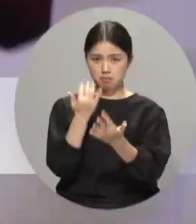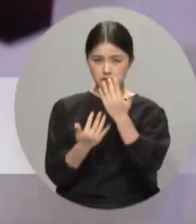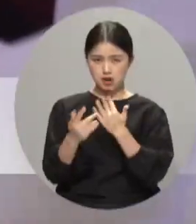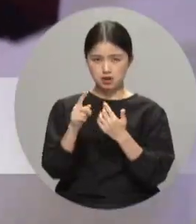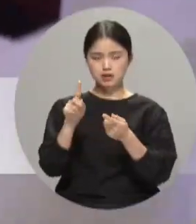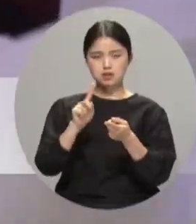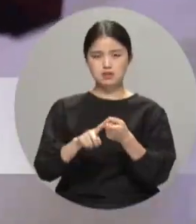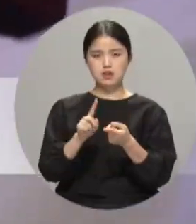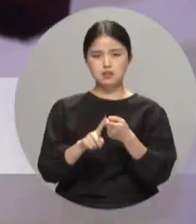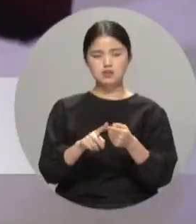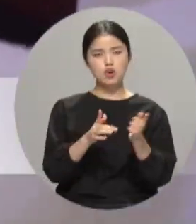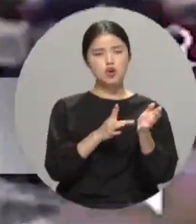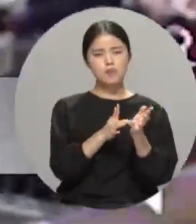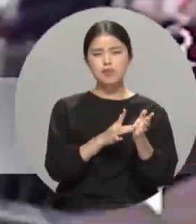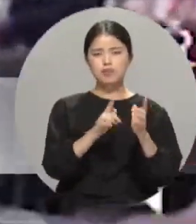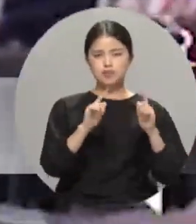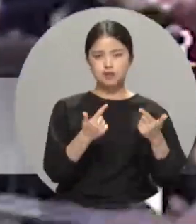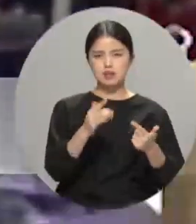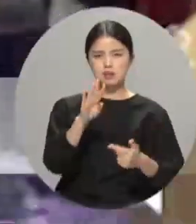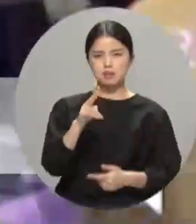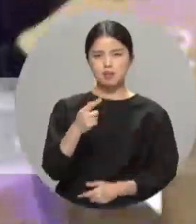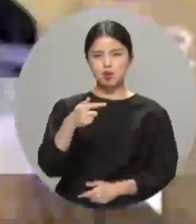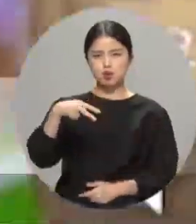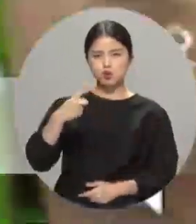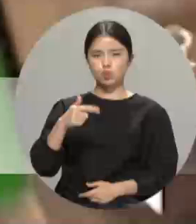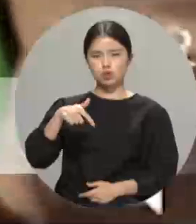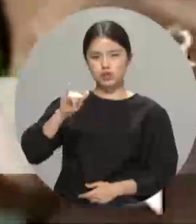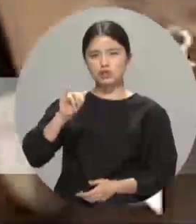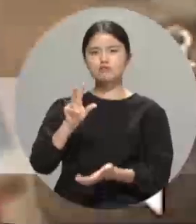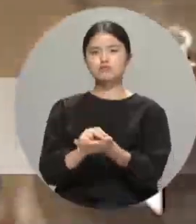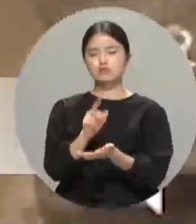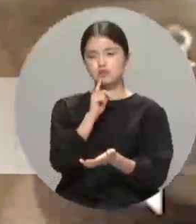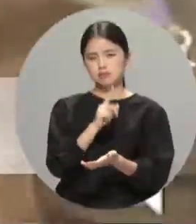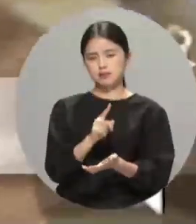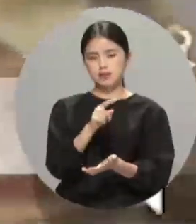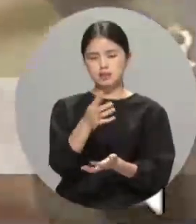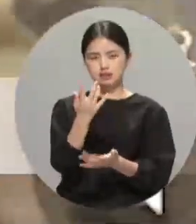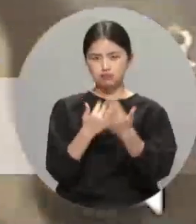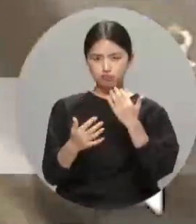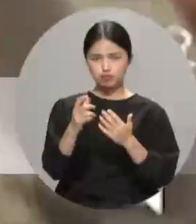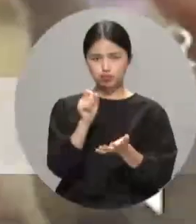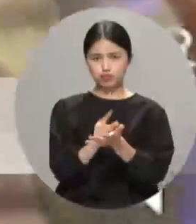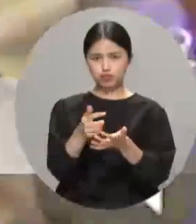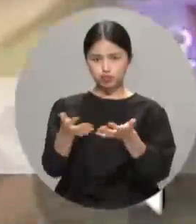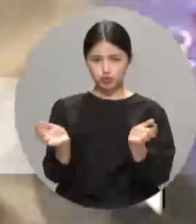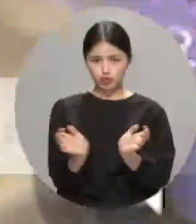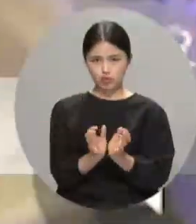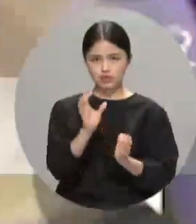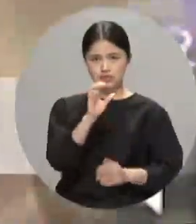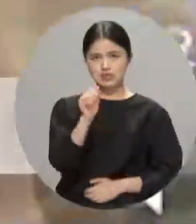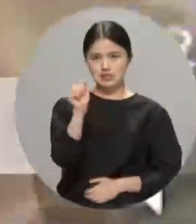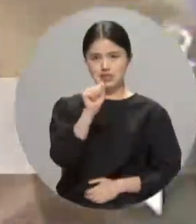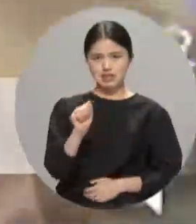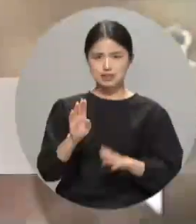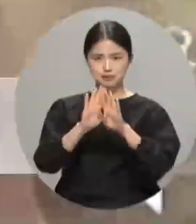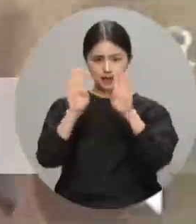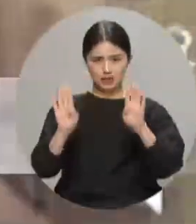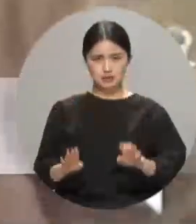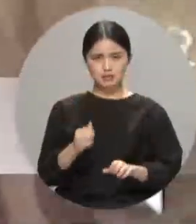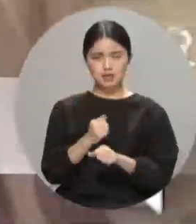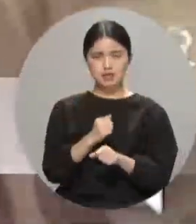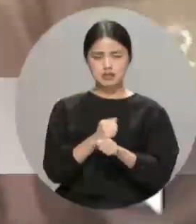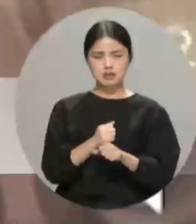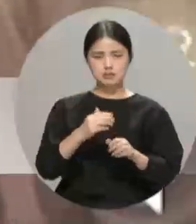발화 지점이 배터리가 아닌 변속기라고 주장했습니다. 또 불이 난 드론 축구공은 CS 박람회에서 출시한